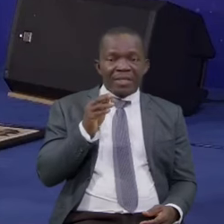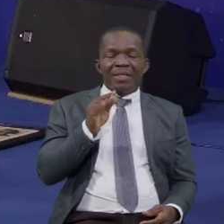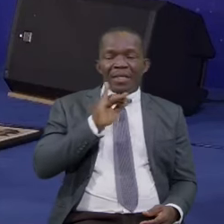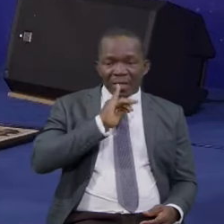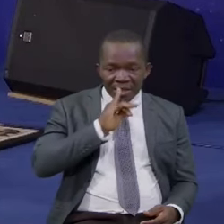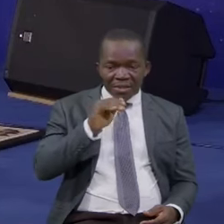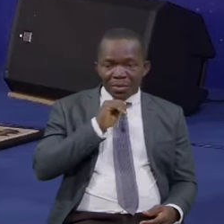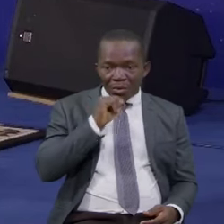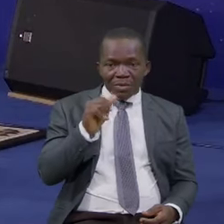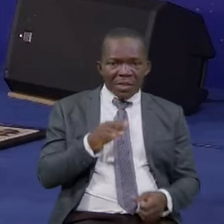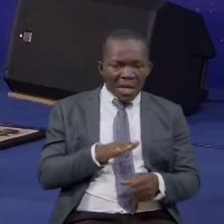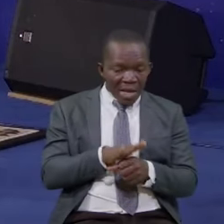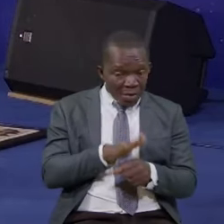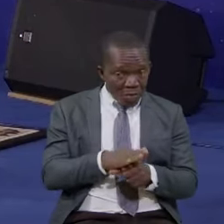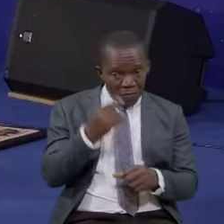suffisante